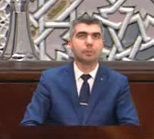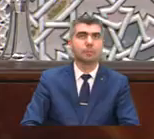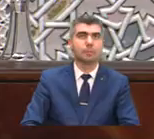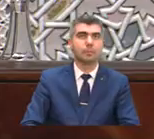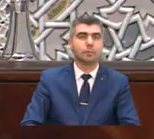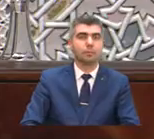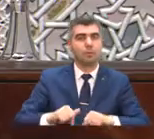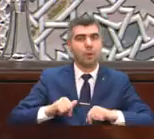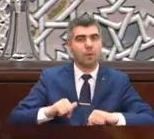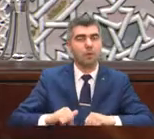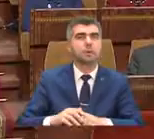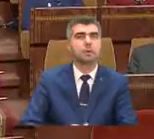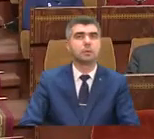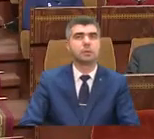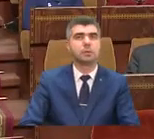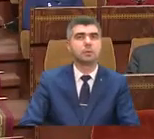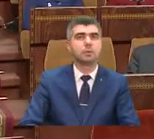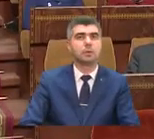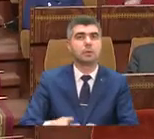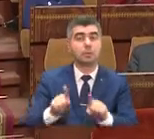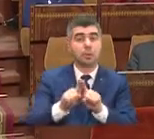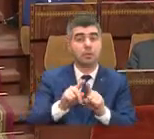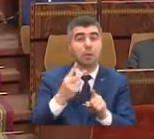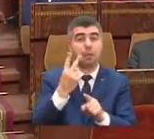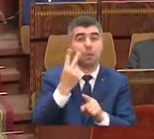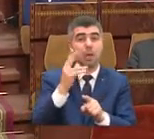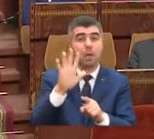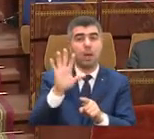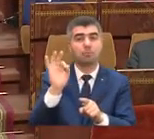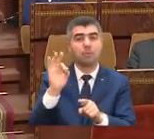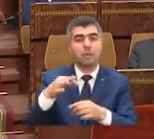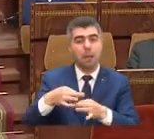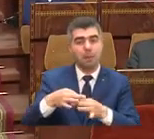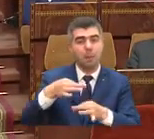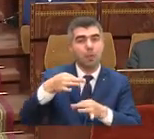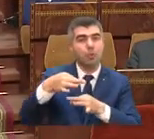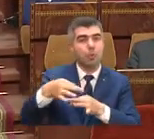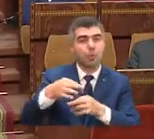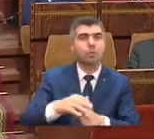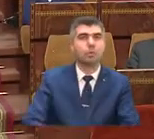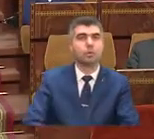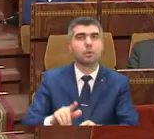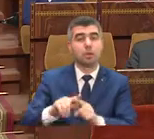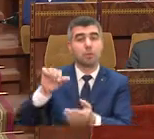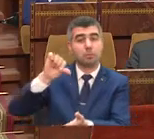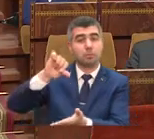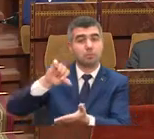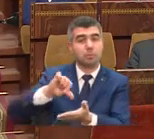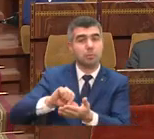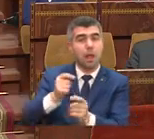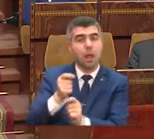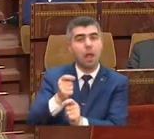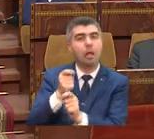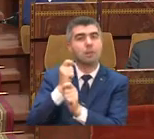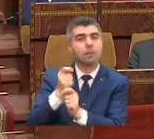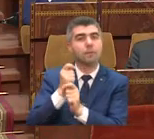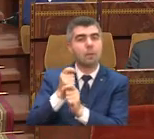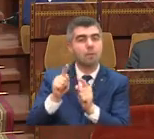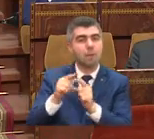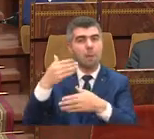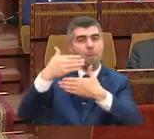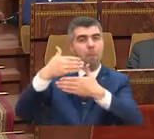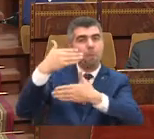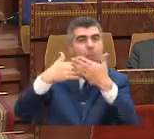السيد الوزير، على مساحة ديال 250 متر مربع وفي قلب مدينة أسفي، بناء مقهى